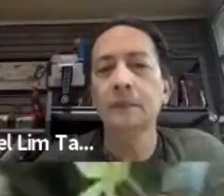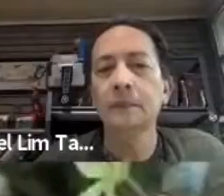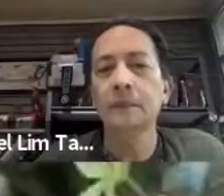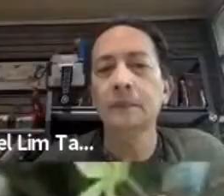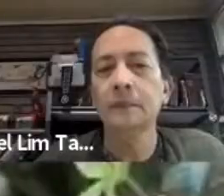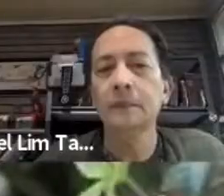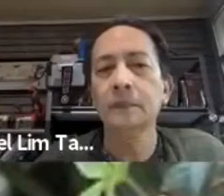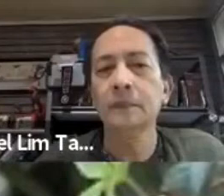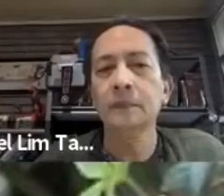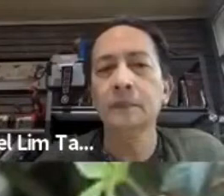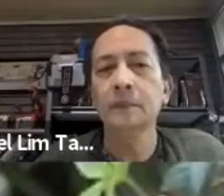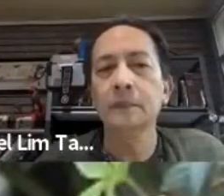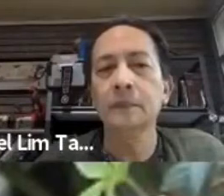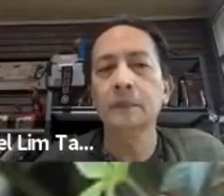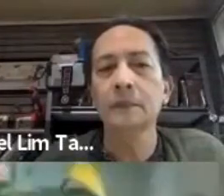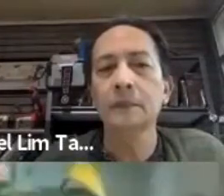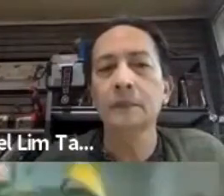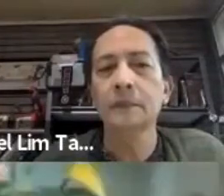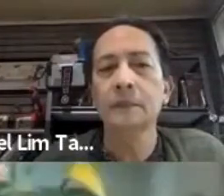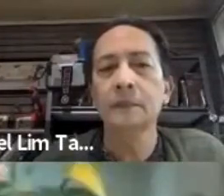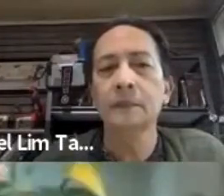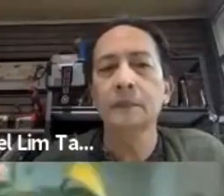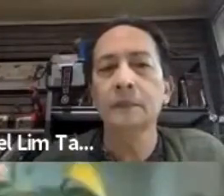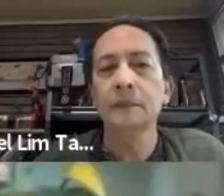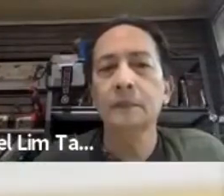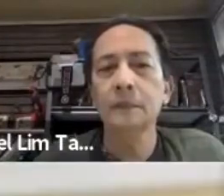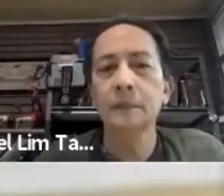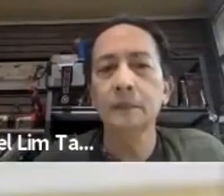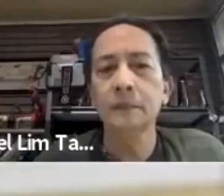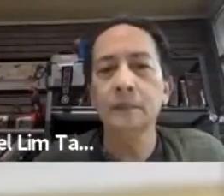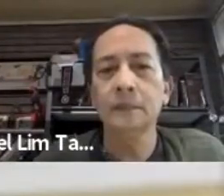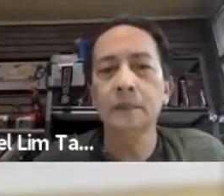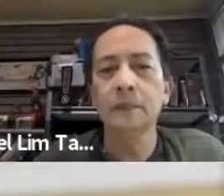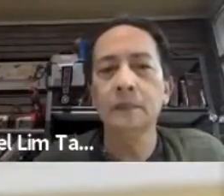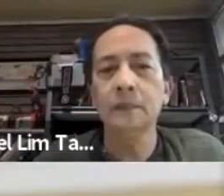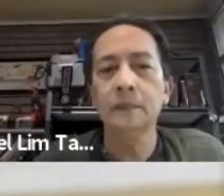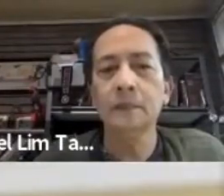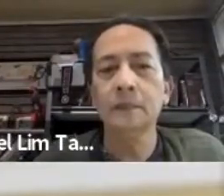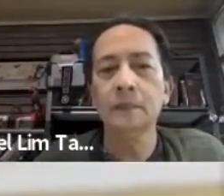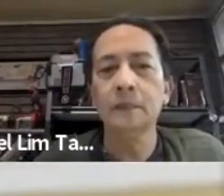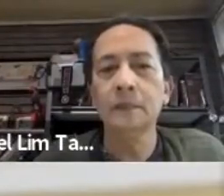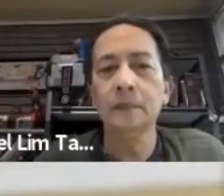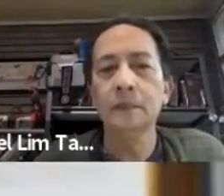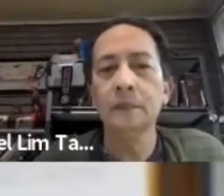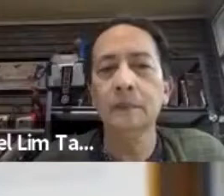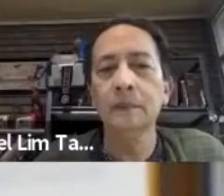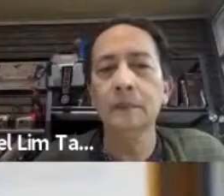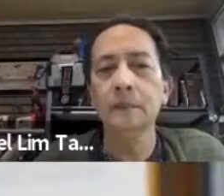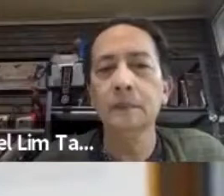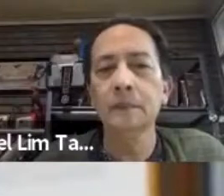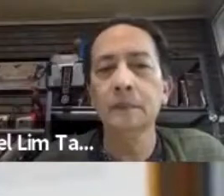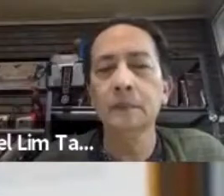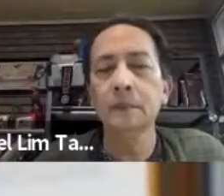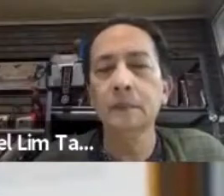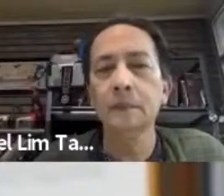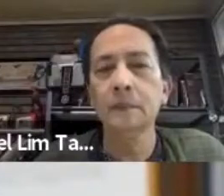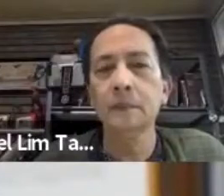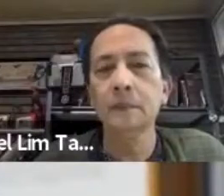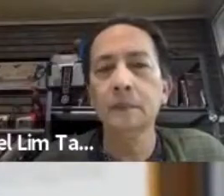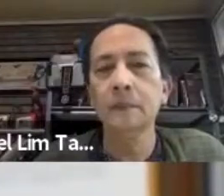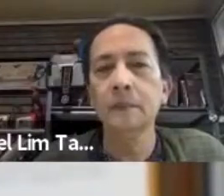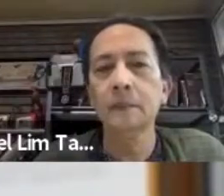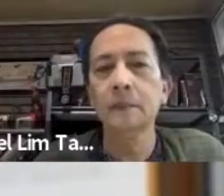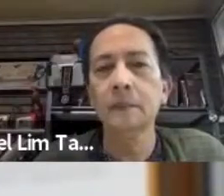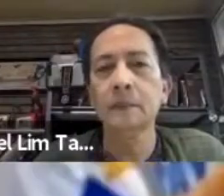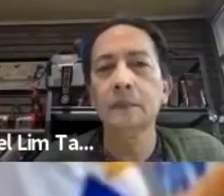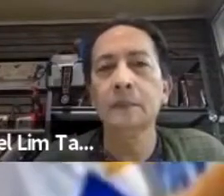And that's exactly why this group was formed. Everybody we invited joined us from the left to